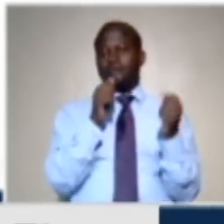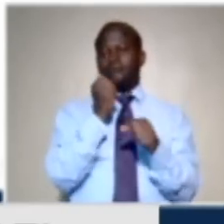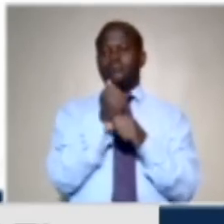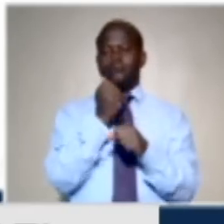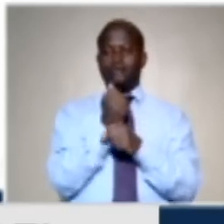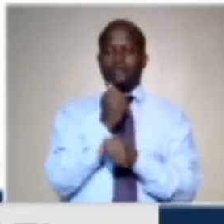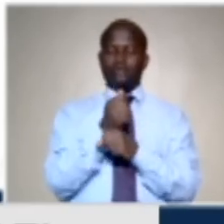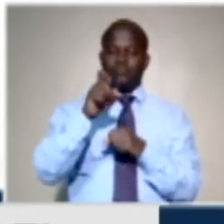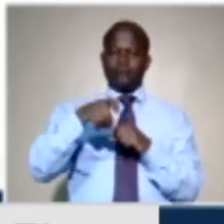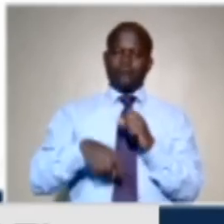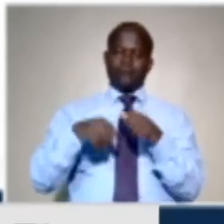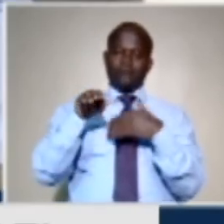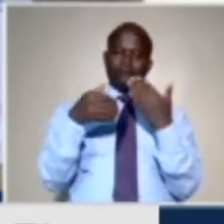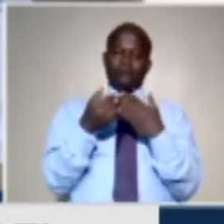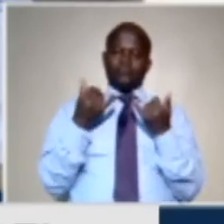yakoze yarakwiye kuba